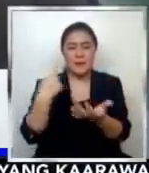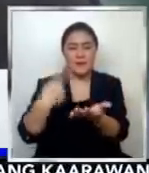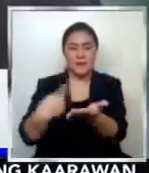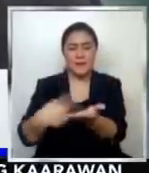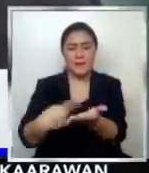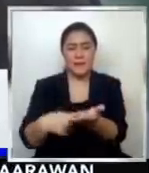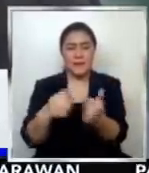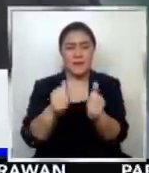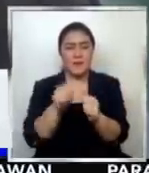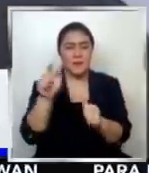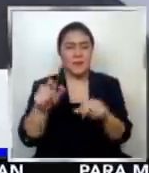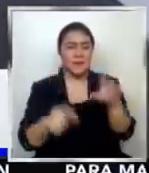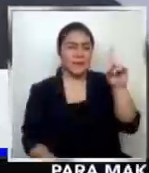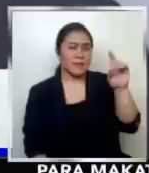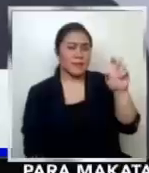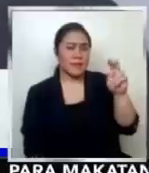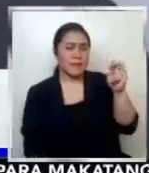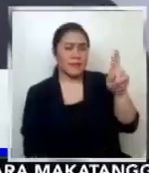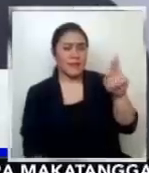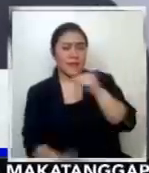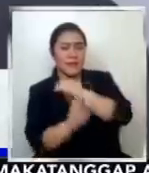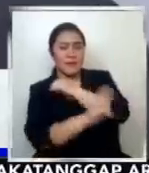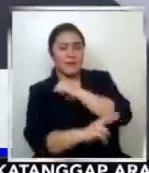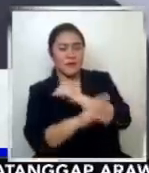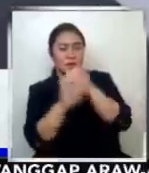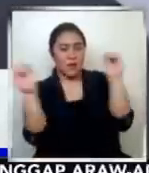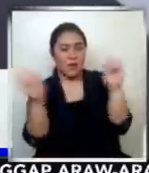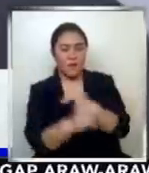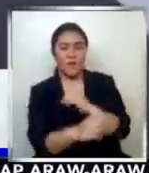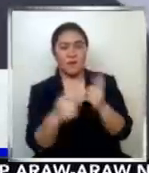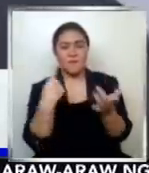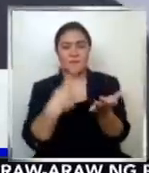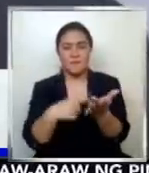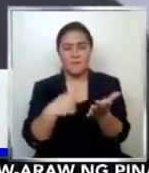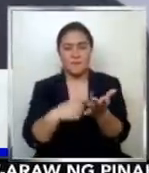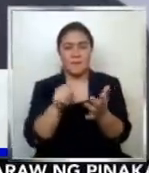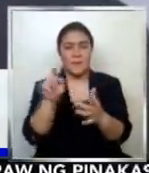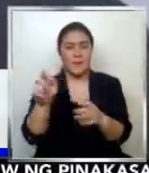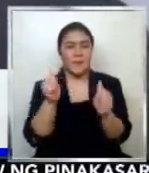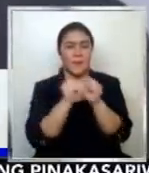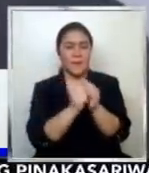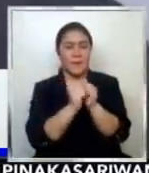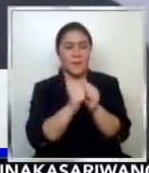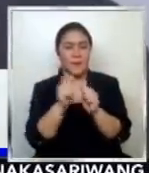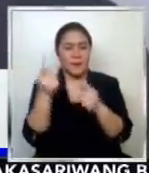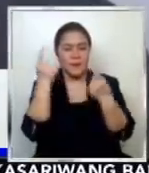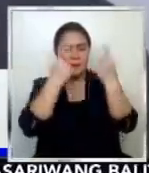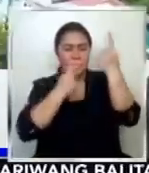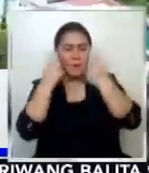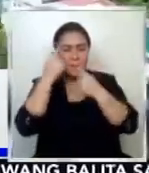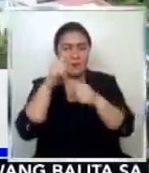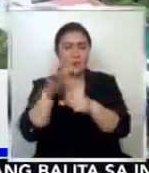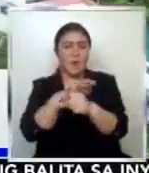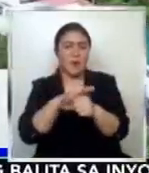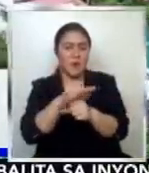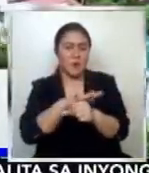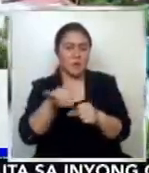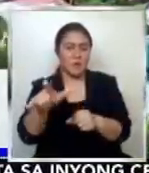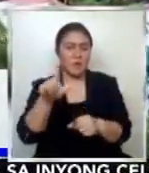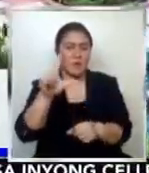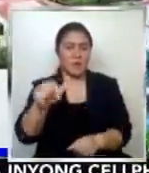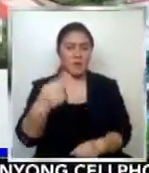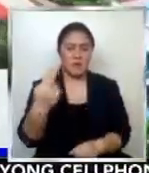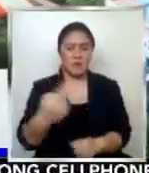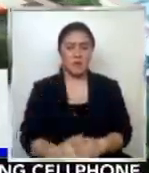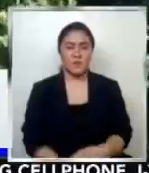DNR regional offices and discuss it also together with the concerned local government unit. Ayon sa